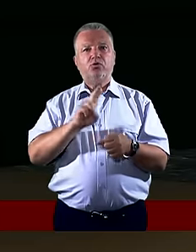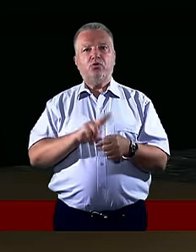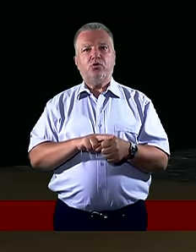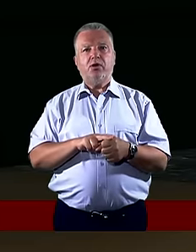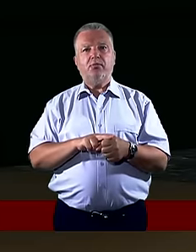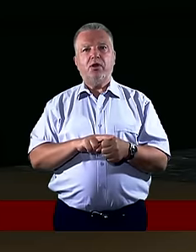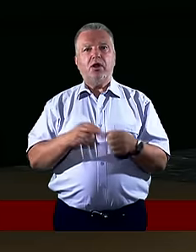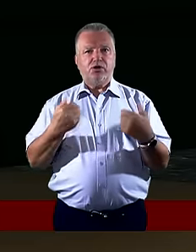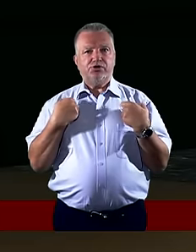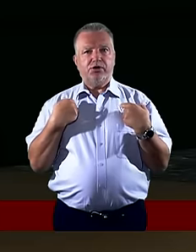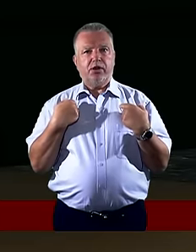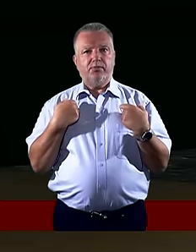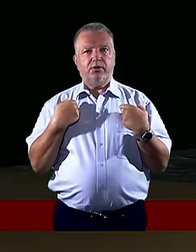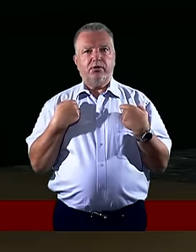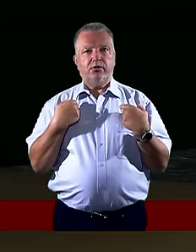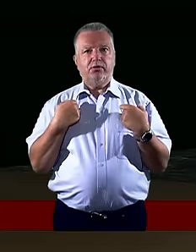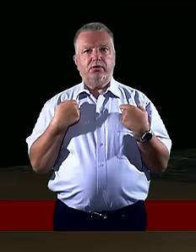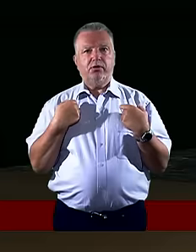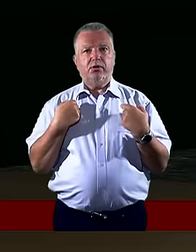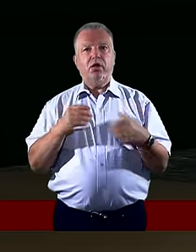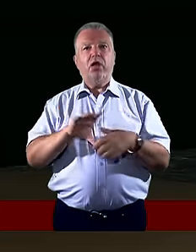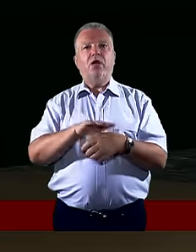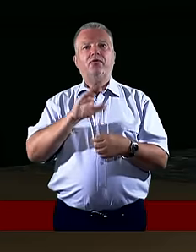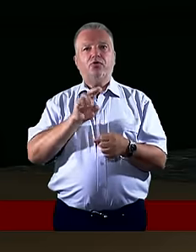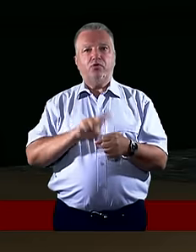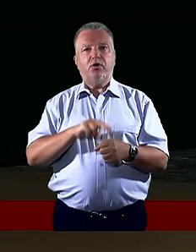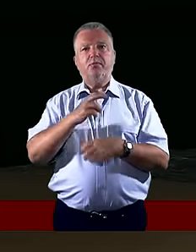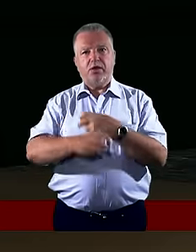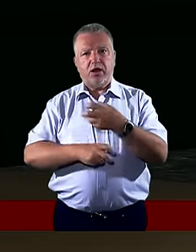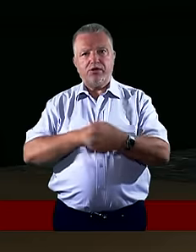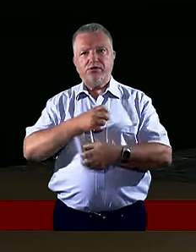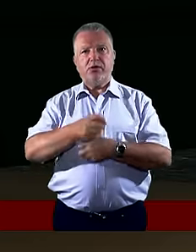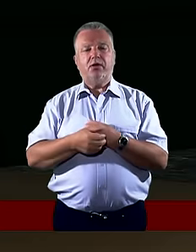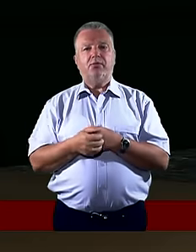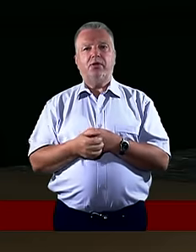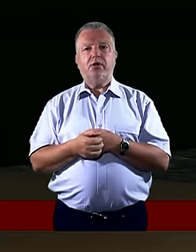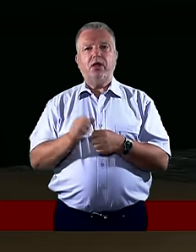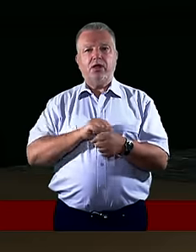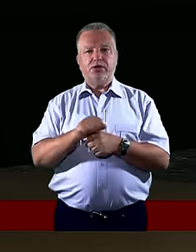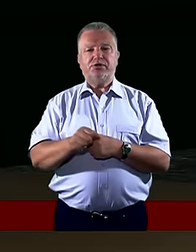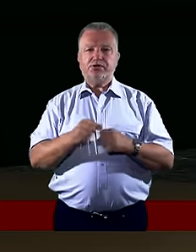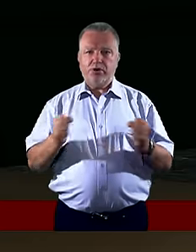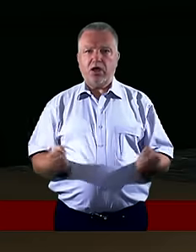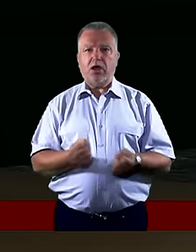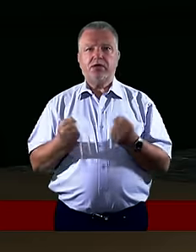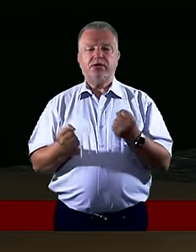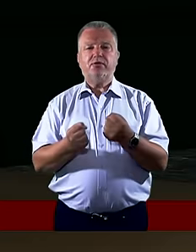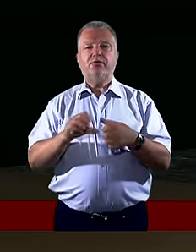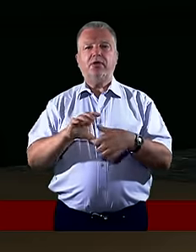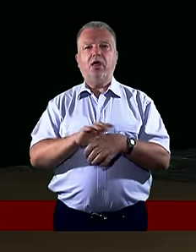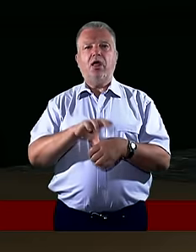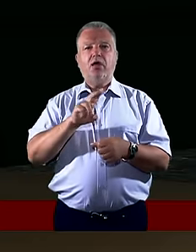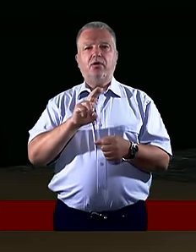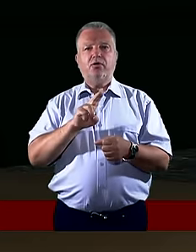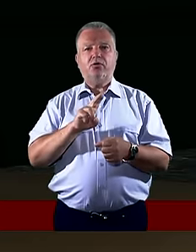Miejsce, w którym żyjemy, w którym pracujemy, jesteśmy